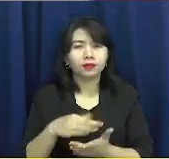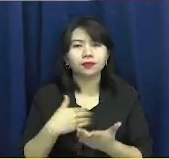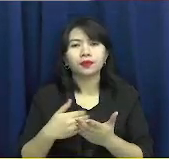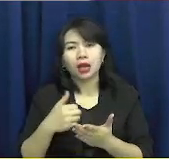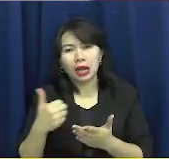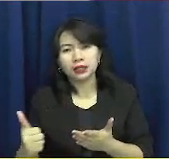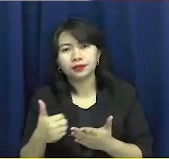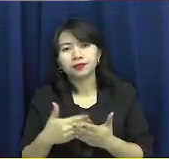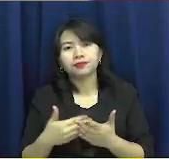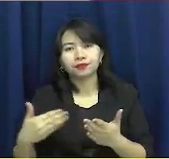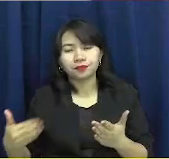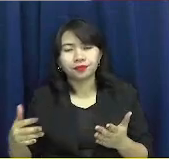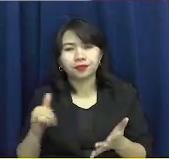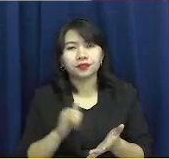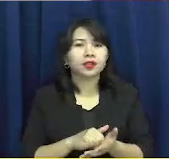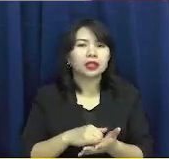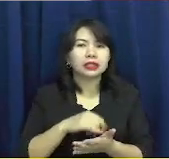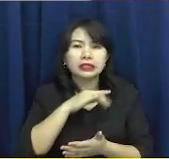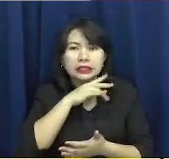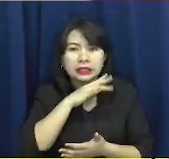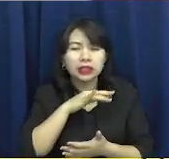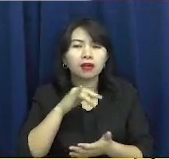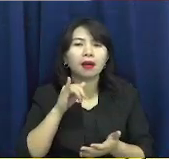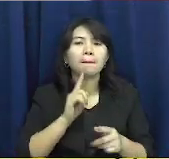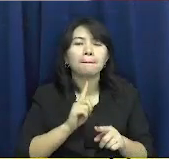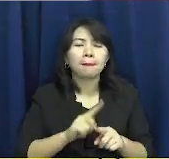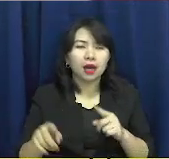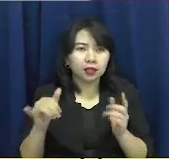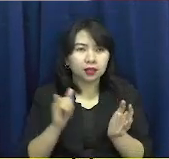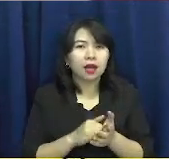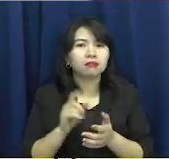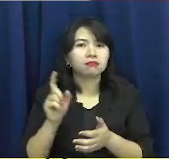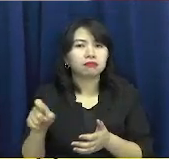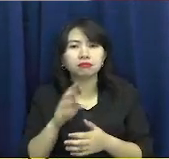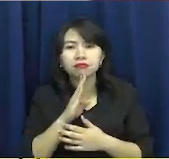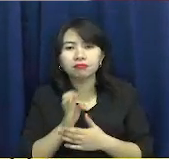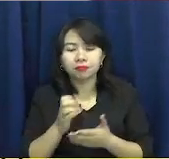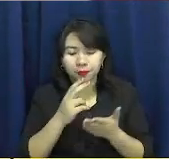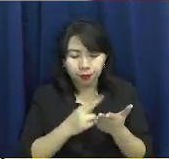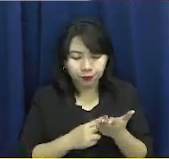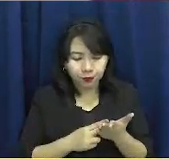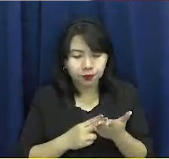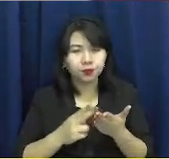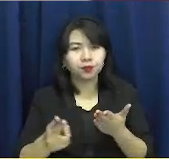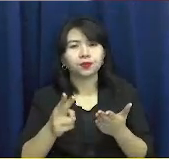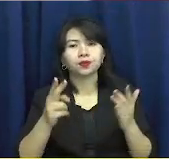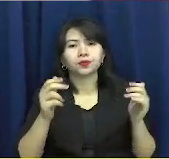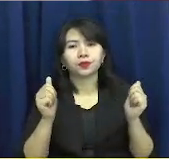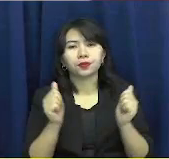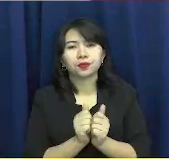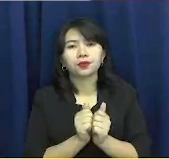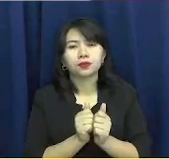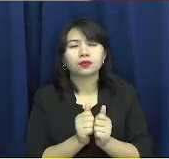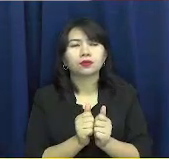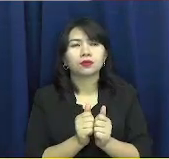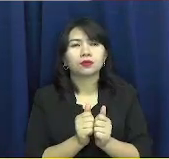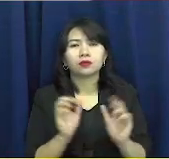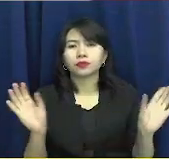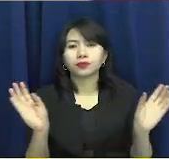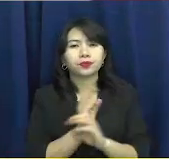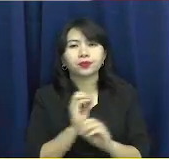such thing, but that it should be what? Holy and